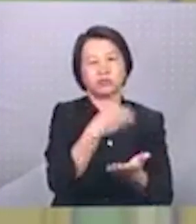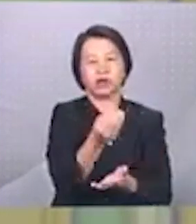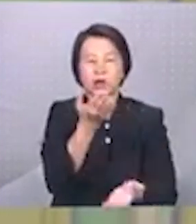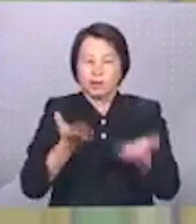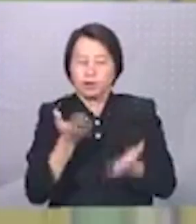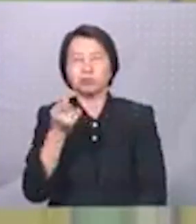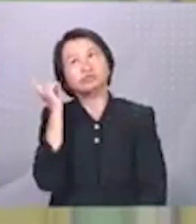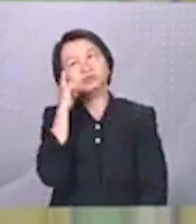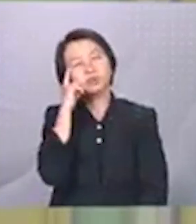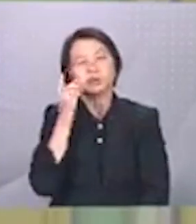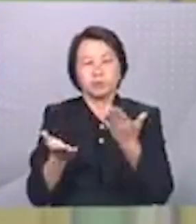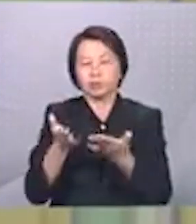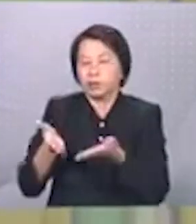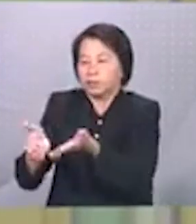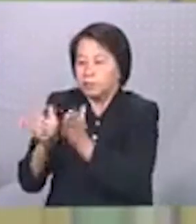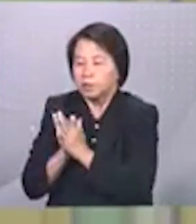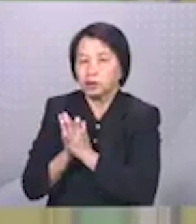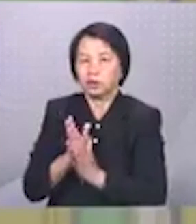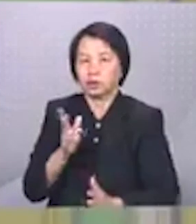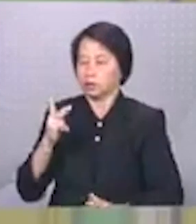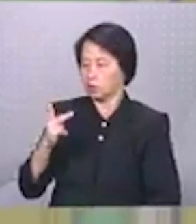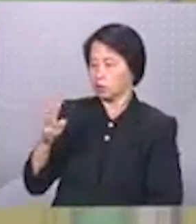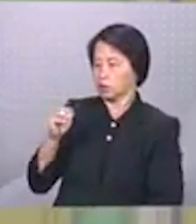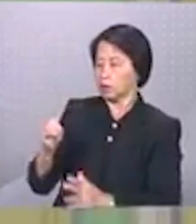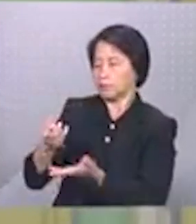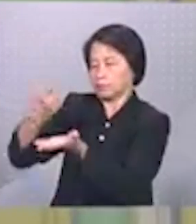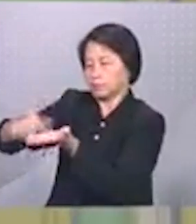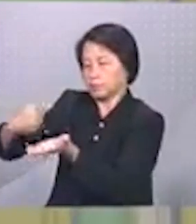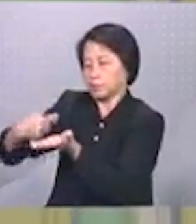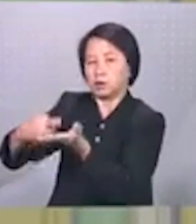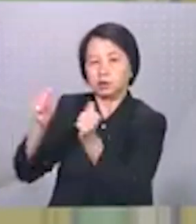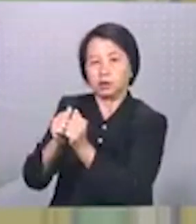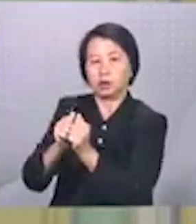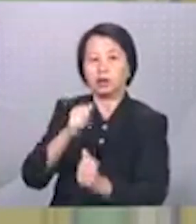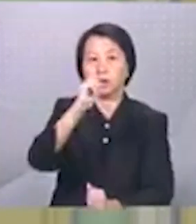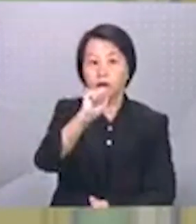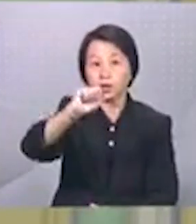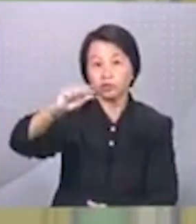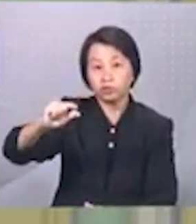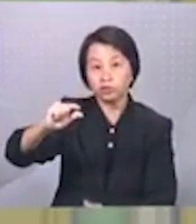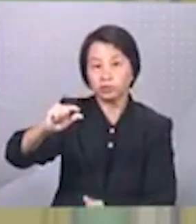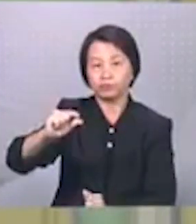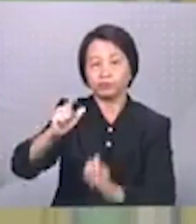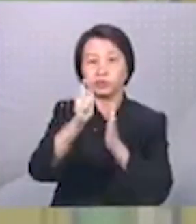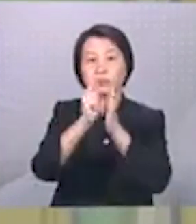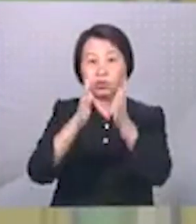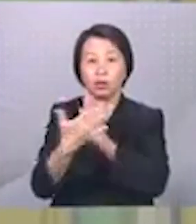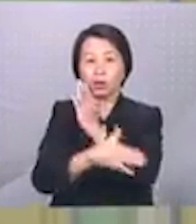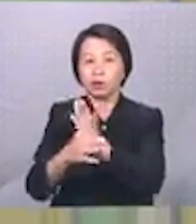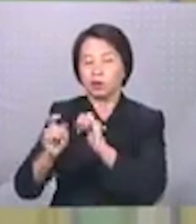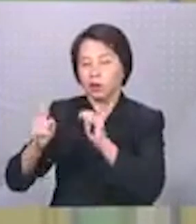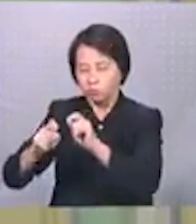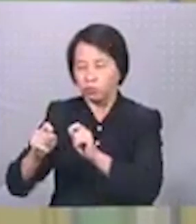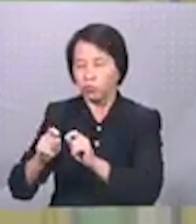peternak minta mungkin PH Kementerian Kesehatan berbincang dengan pihak pejuang negara mungkin kalau perlu mungkin